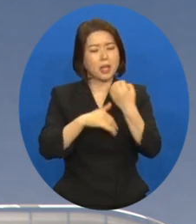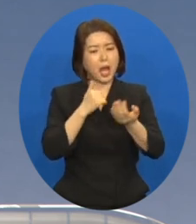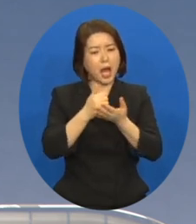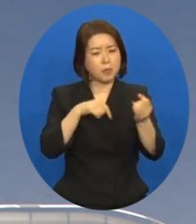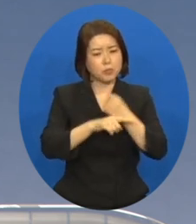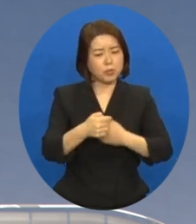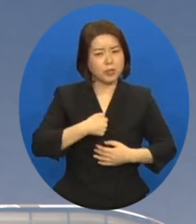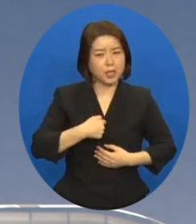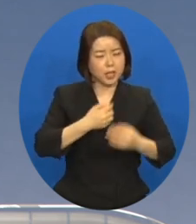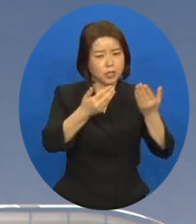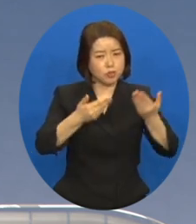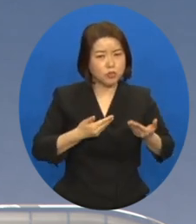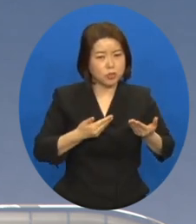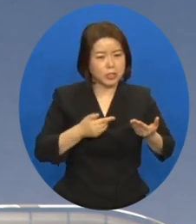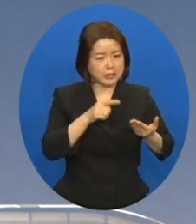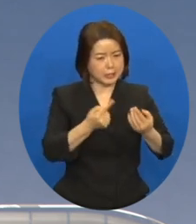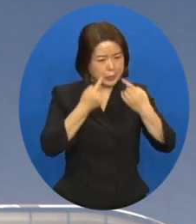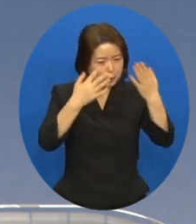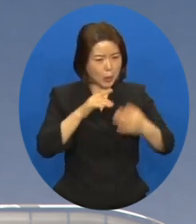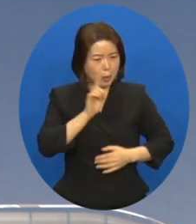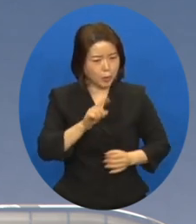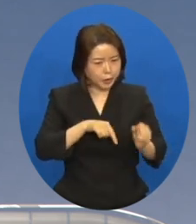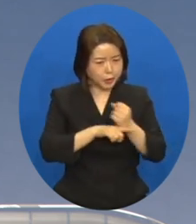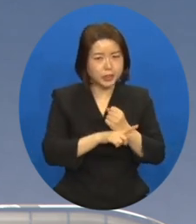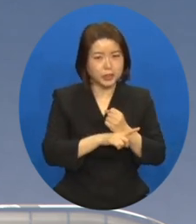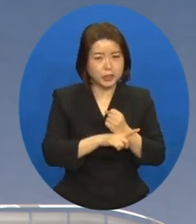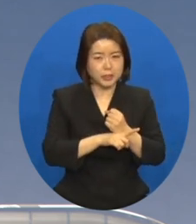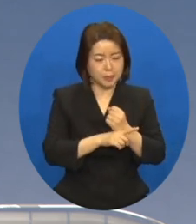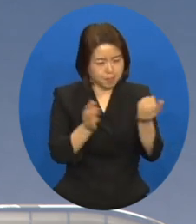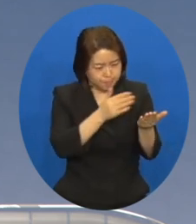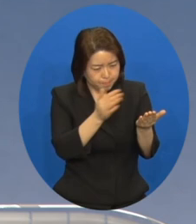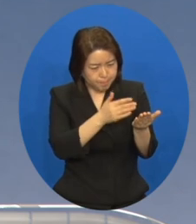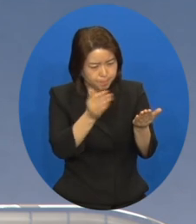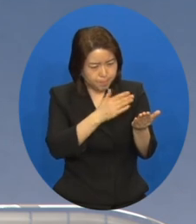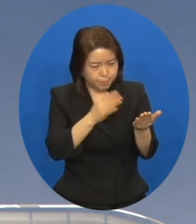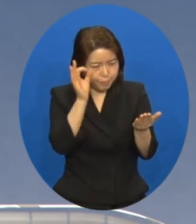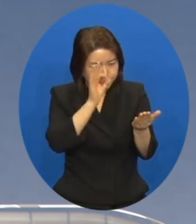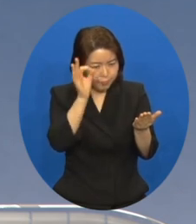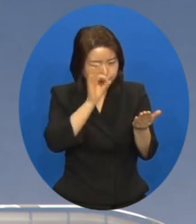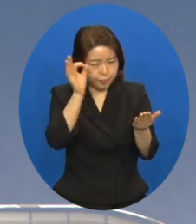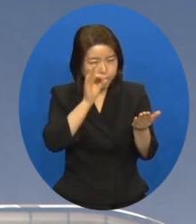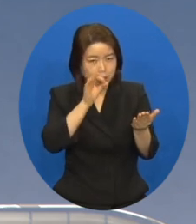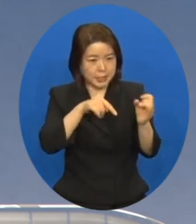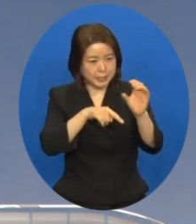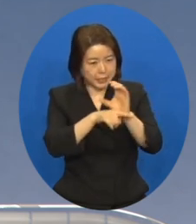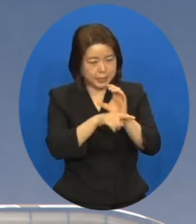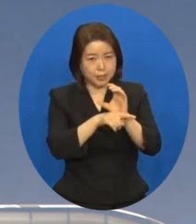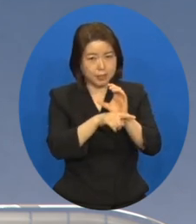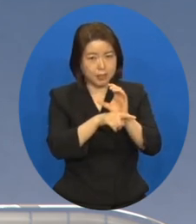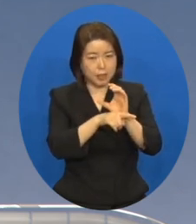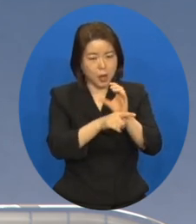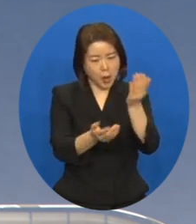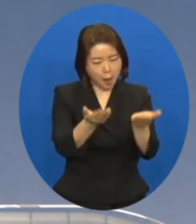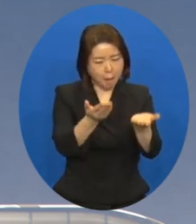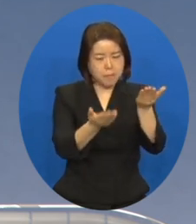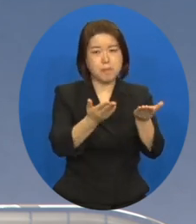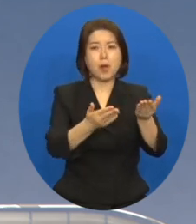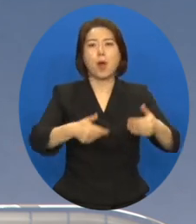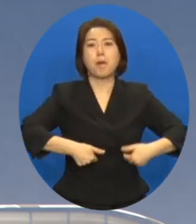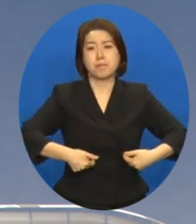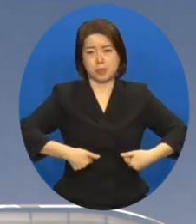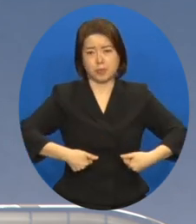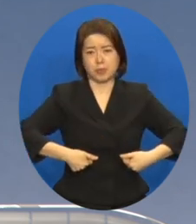제게 주어졌으면 그게 정확히 무슨 의미인지 꼭 성경 사전을 보면서 분별할 줄